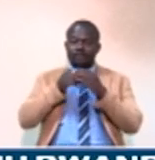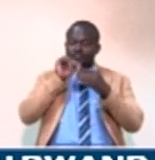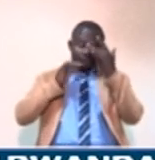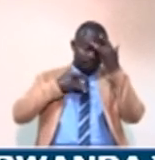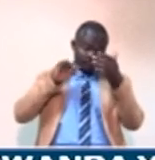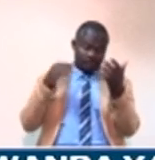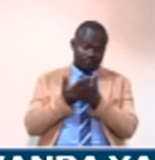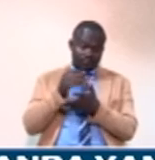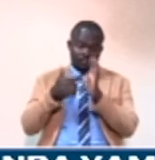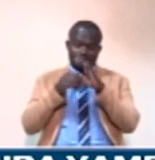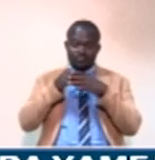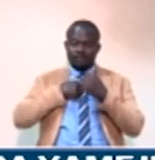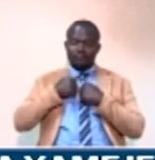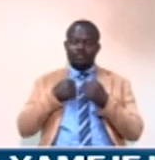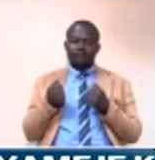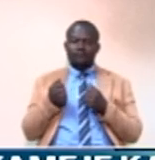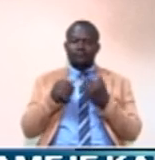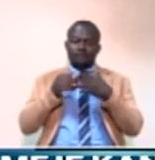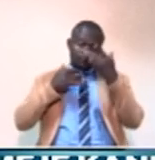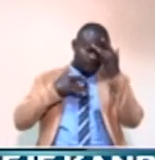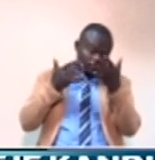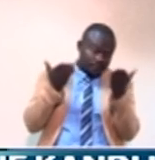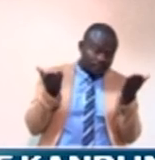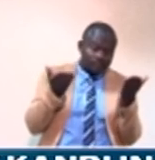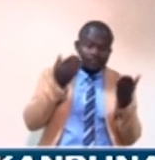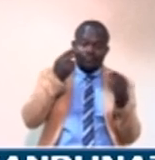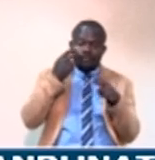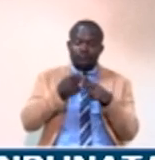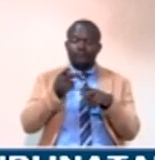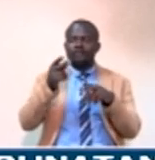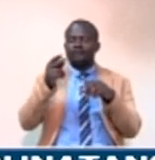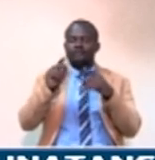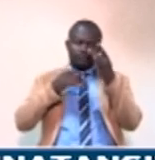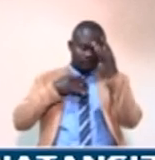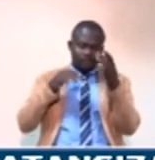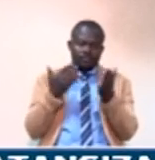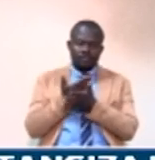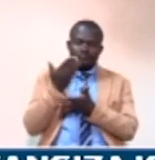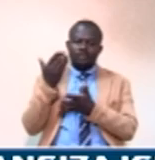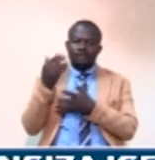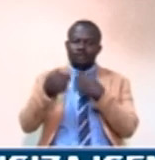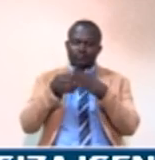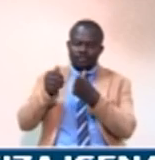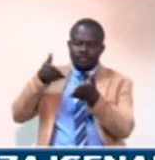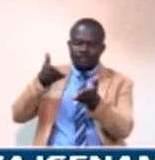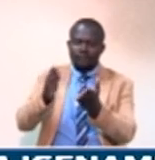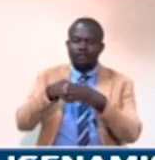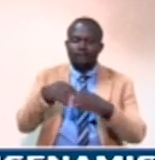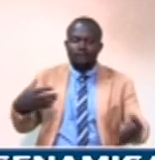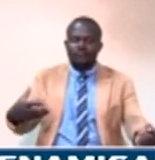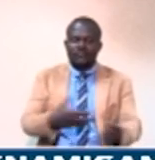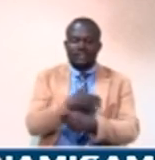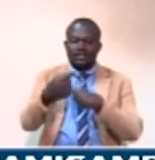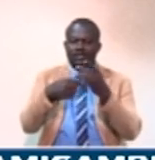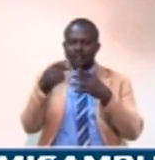bushya buragaragara mu Rwanda. Ubu bwandu ibyo bita variant ni ikintu natwe dukomeza gukurikirana. Hari n'ubushobozi bwo